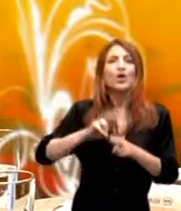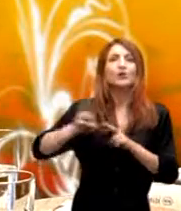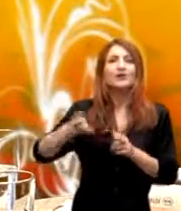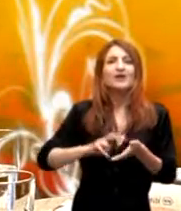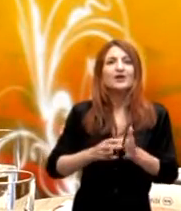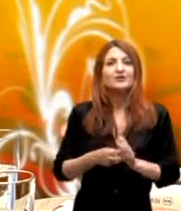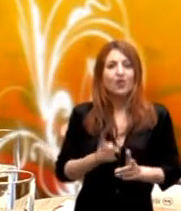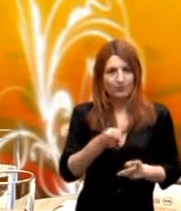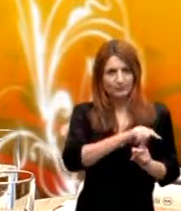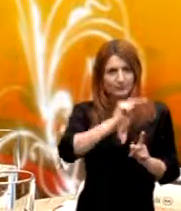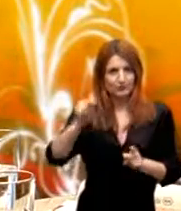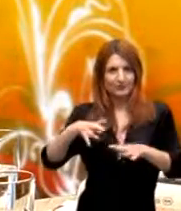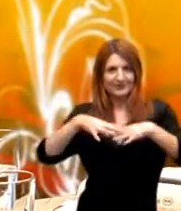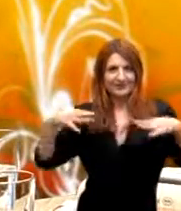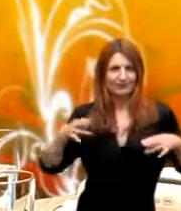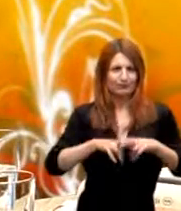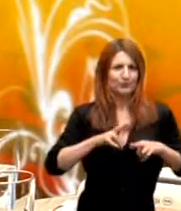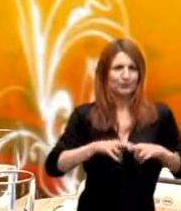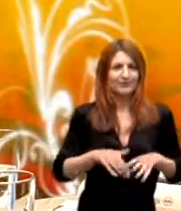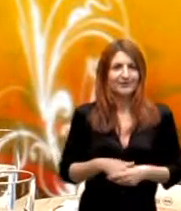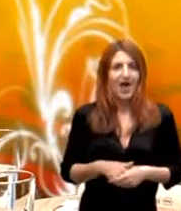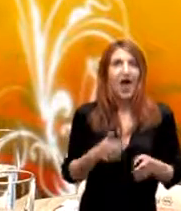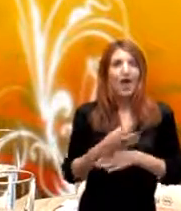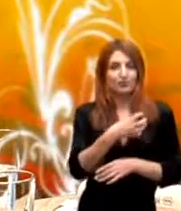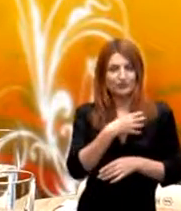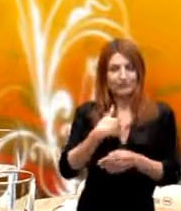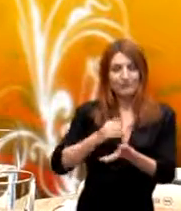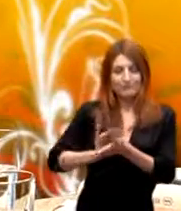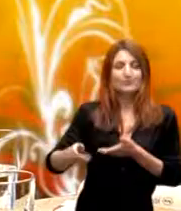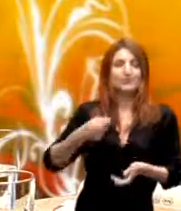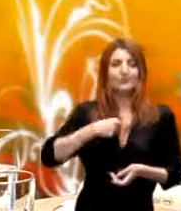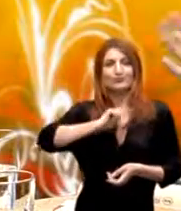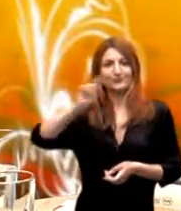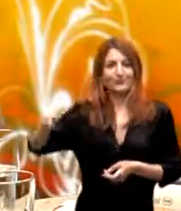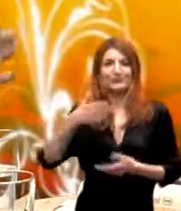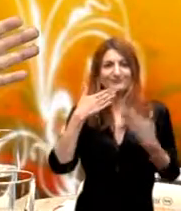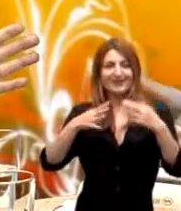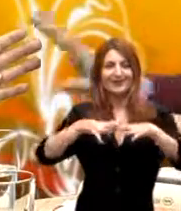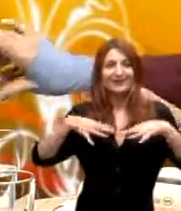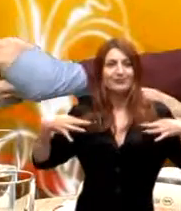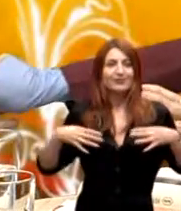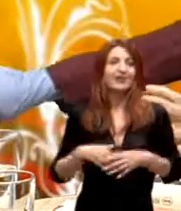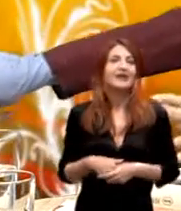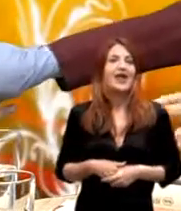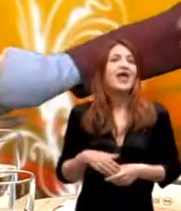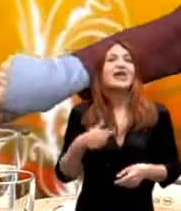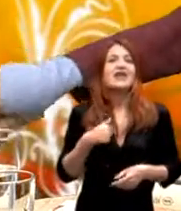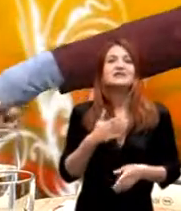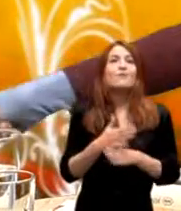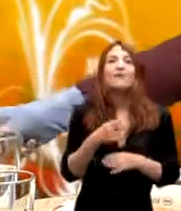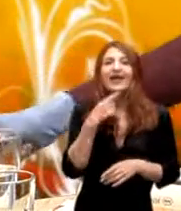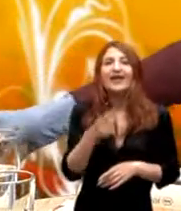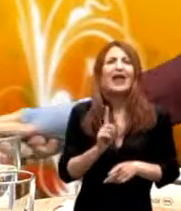Josip, hoćeš doći na tribinu? Hoćeš. Ako me Ševica pusti, hoće? Hoće, pustit ćete. Ja sam uvijek rekao, nikad prisulno na